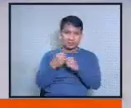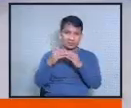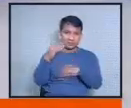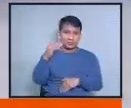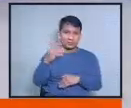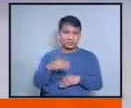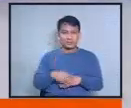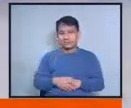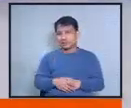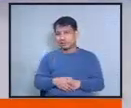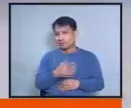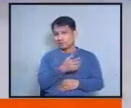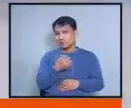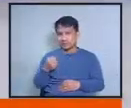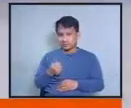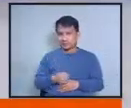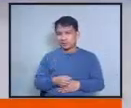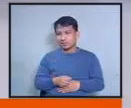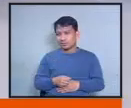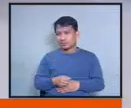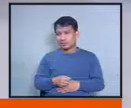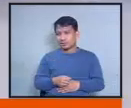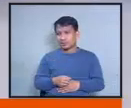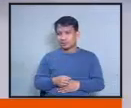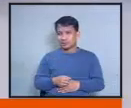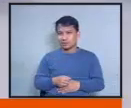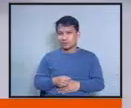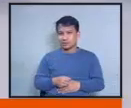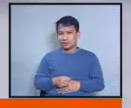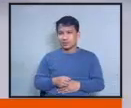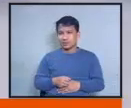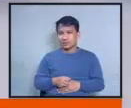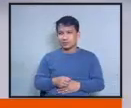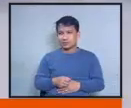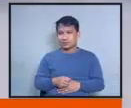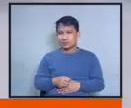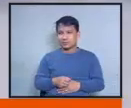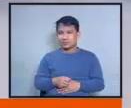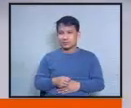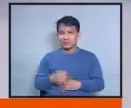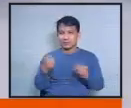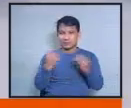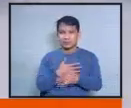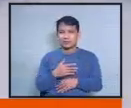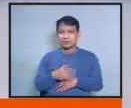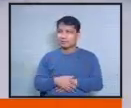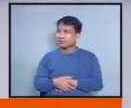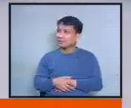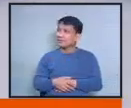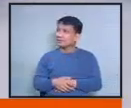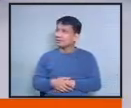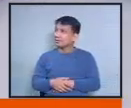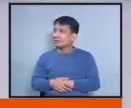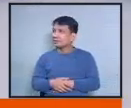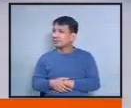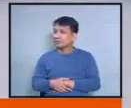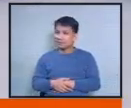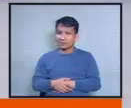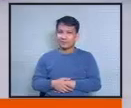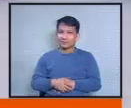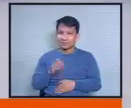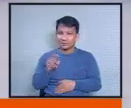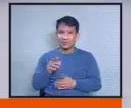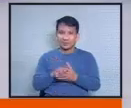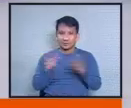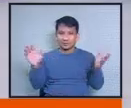ka lang nagsumbong? Ngayon lang po kasi yung tatakot po. So, anyway, malaki